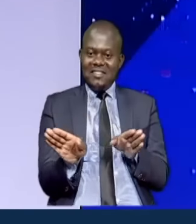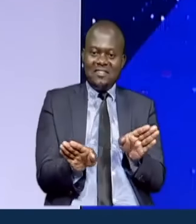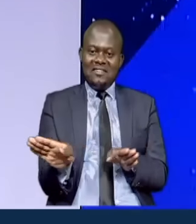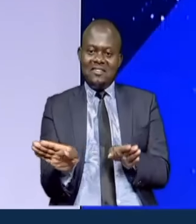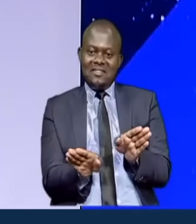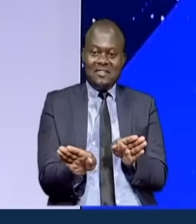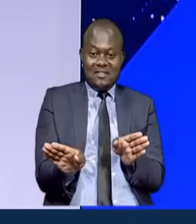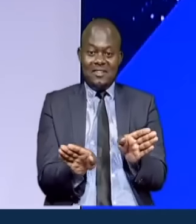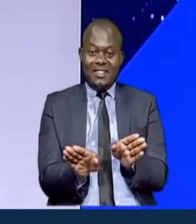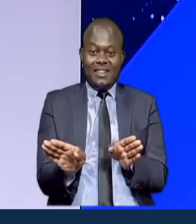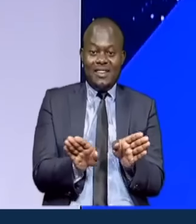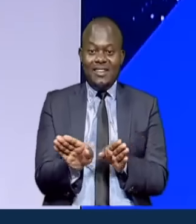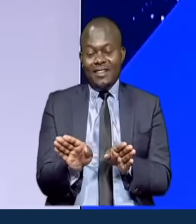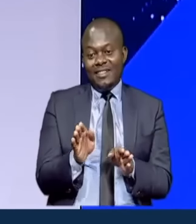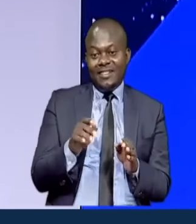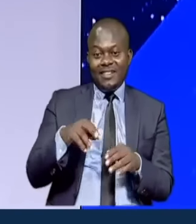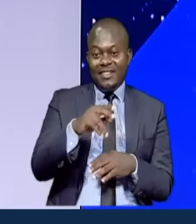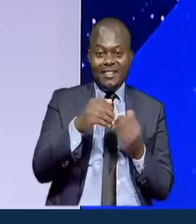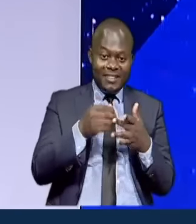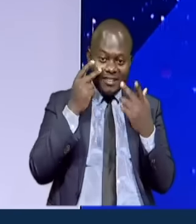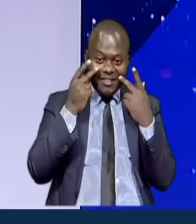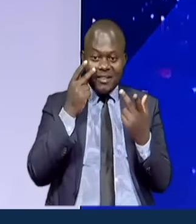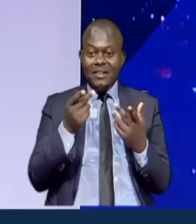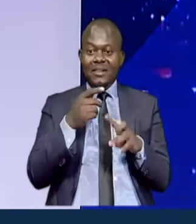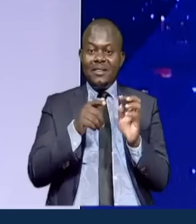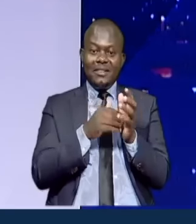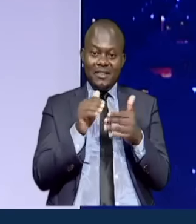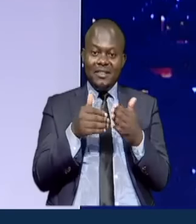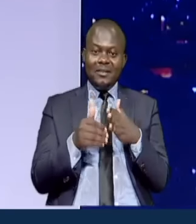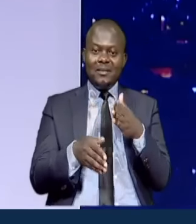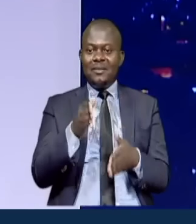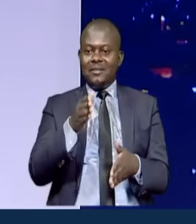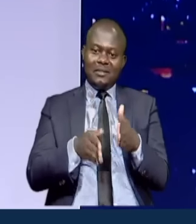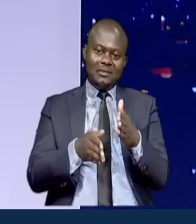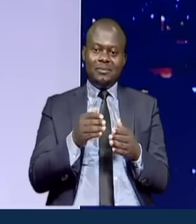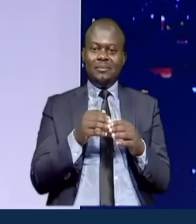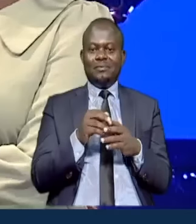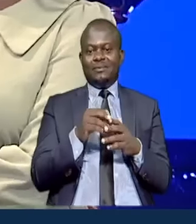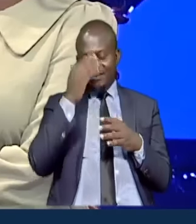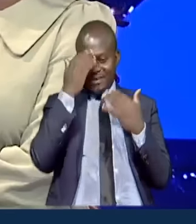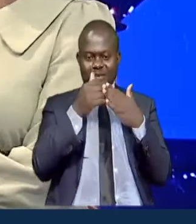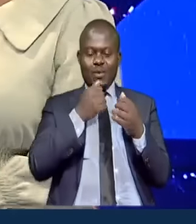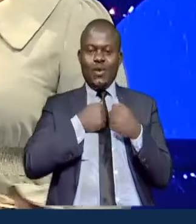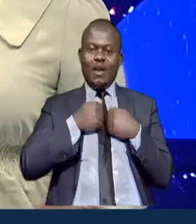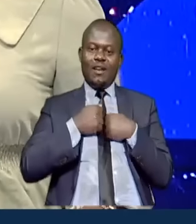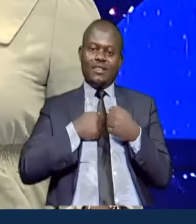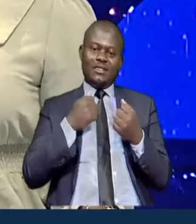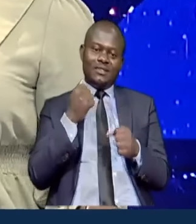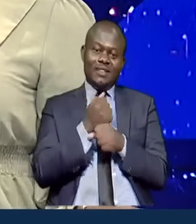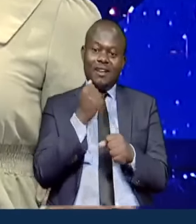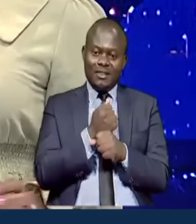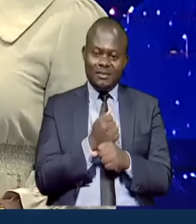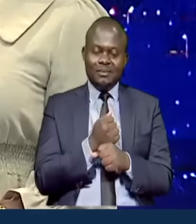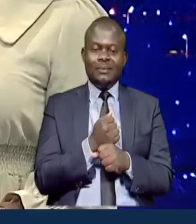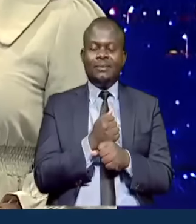duhura nabo bakambwira ngo genda turebe bashaka no kubireba ariko ngenda neza bisanzwe kubera ko ni akazi ni akazi